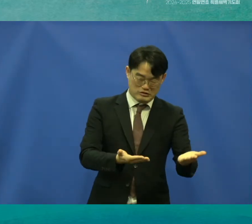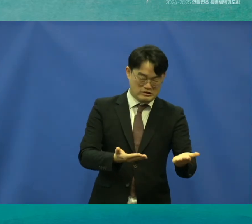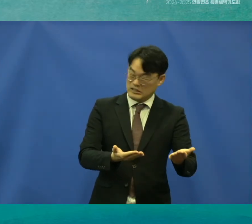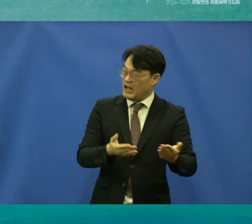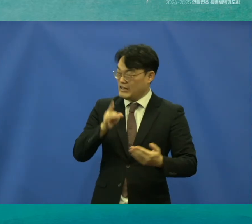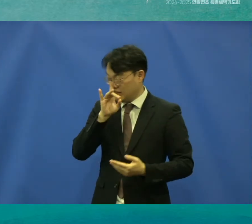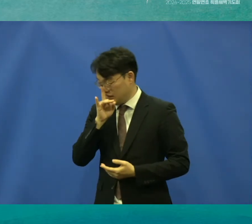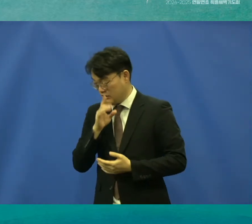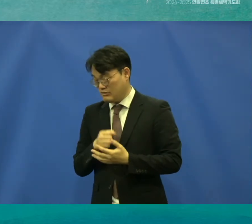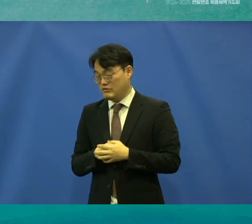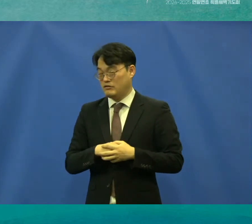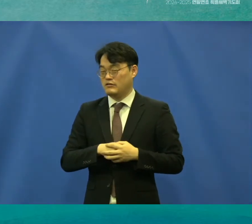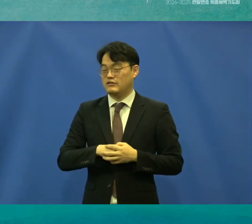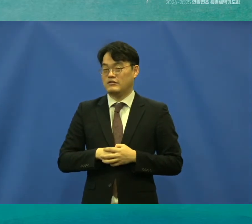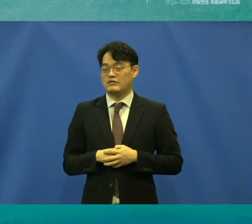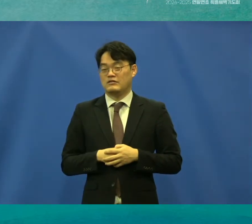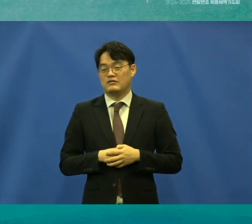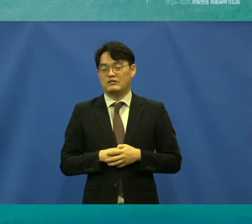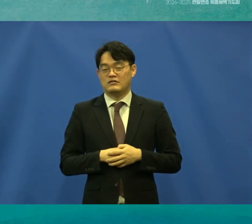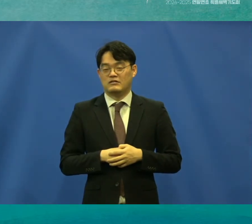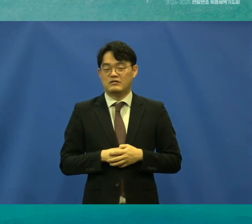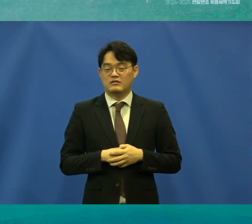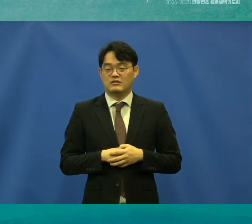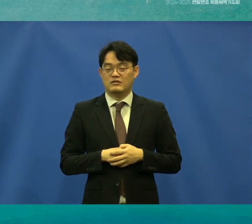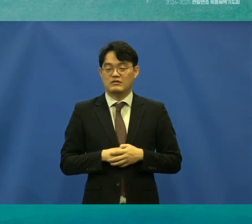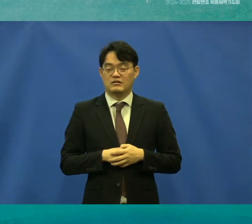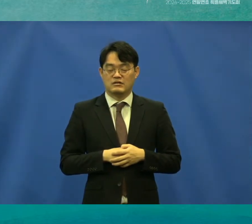박넝쿨은 내가 재배한 게 아니야.